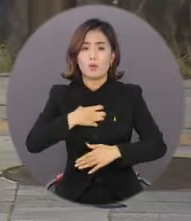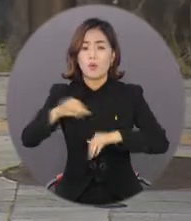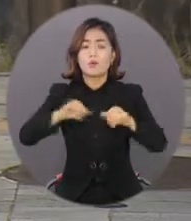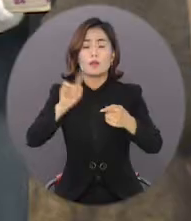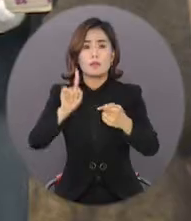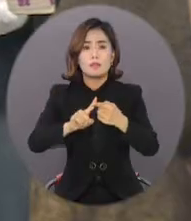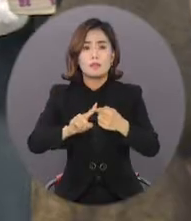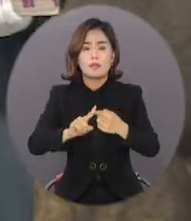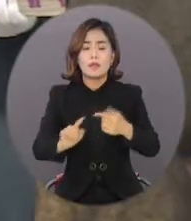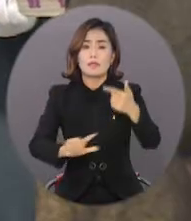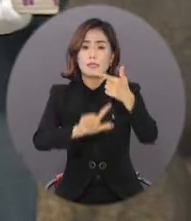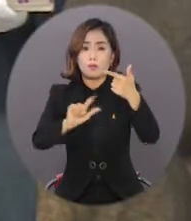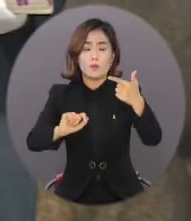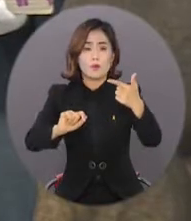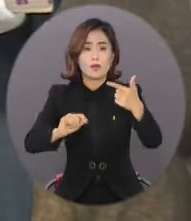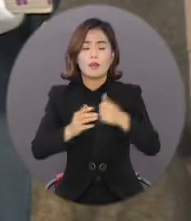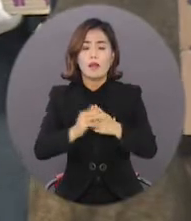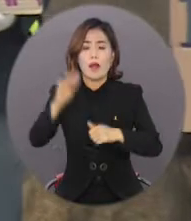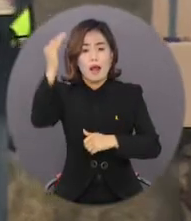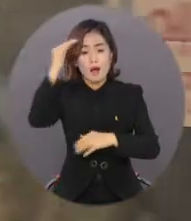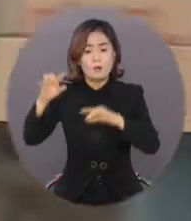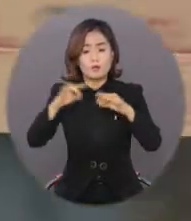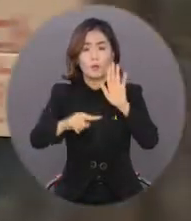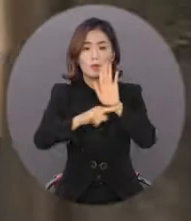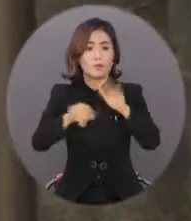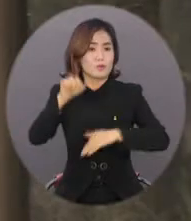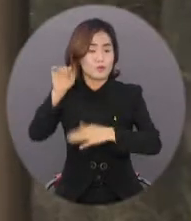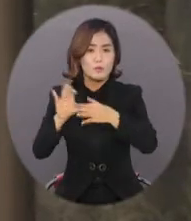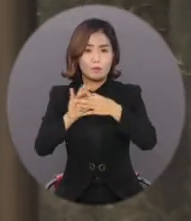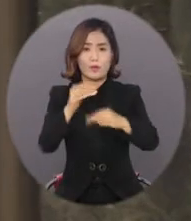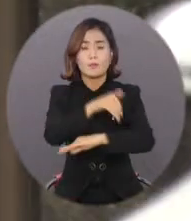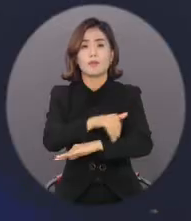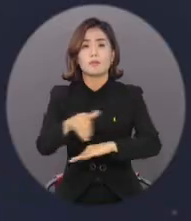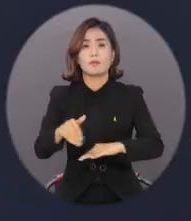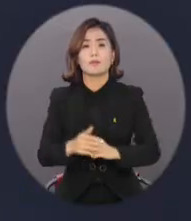비상행동은 다음 달 한국전력 본사에서 시위를 이어갈 예정입니다.